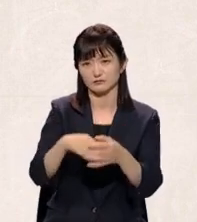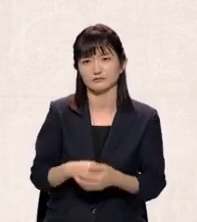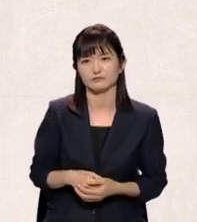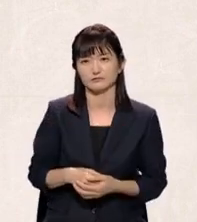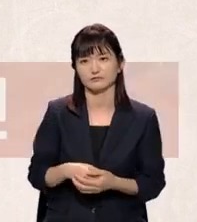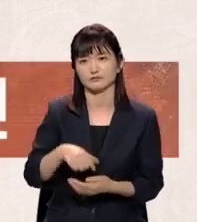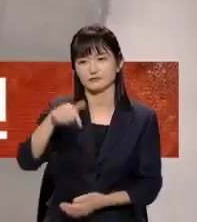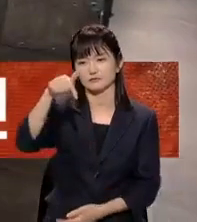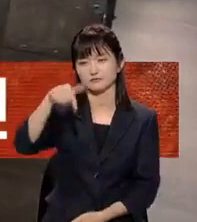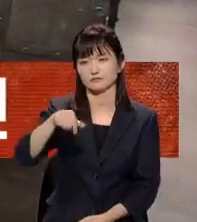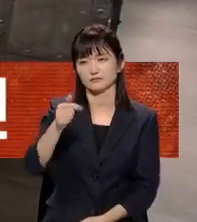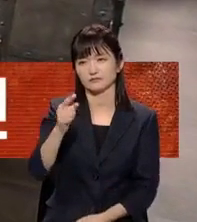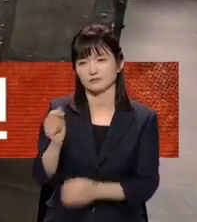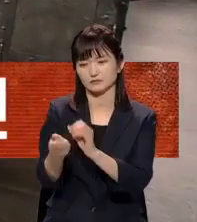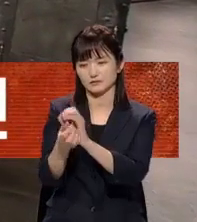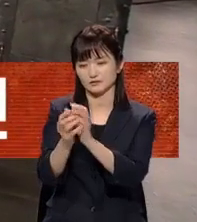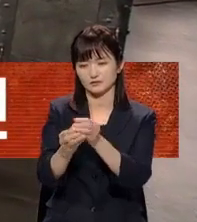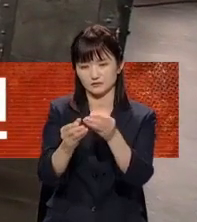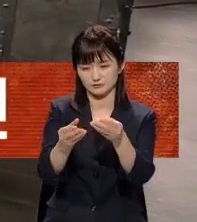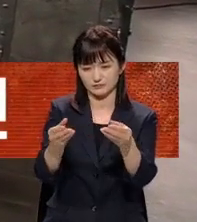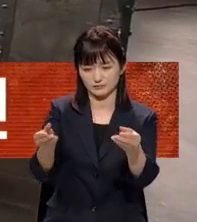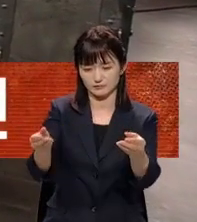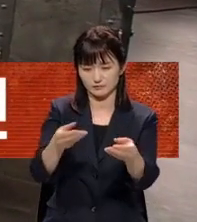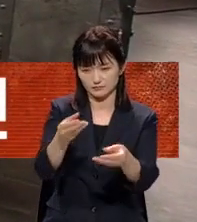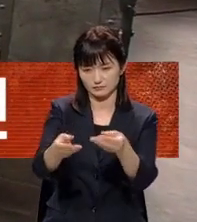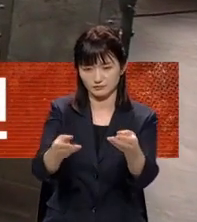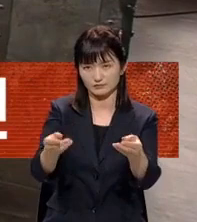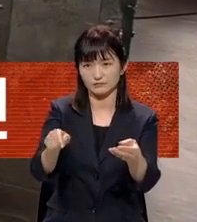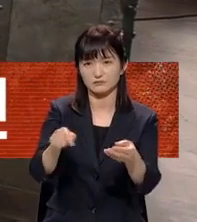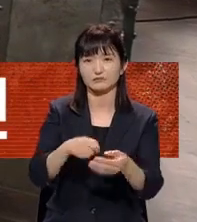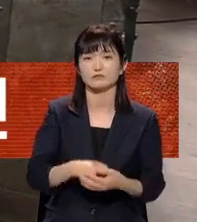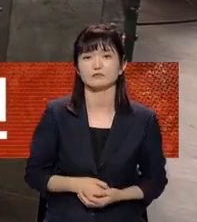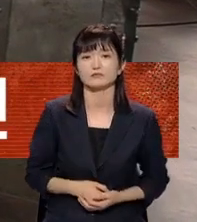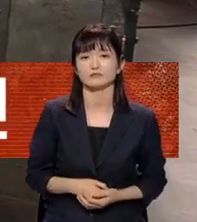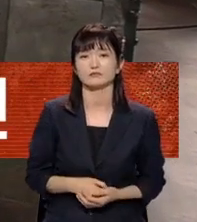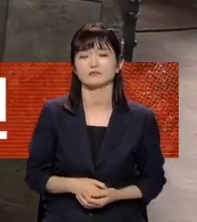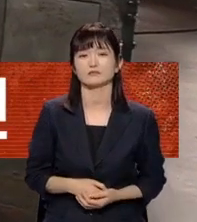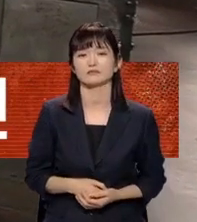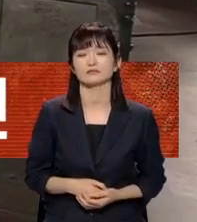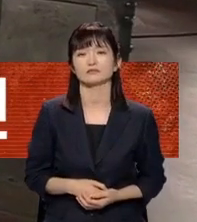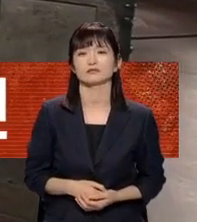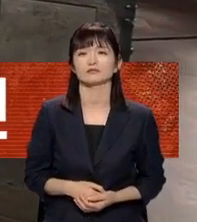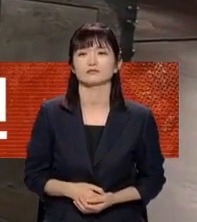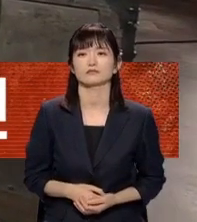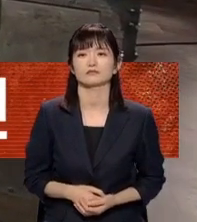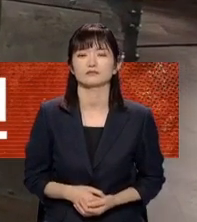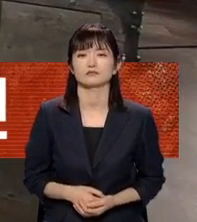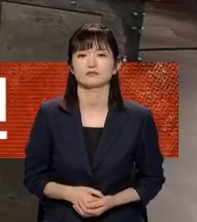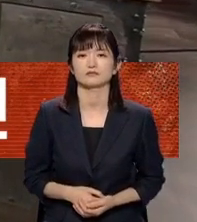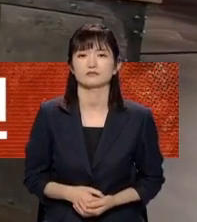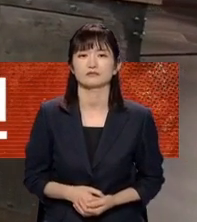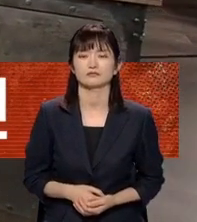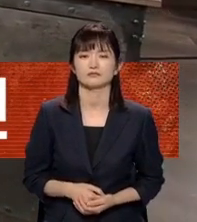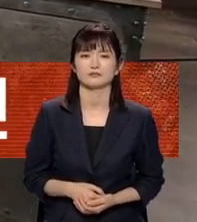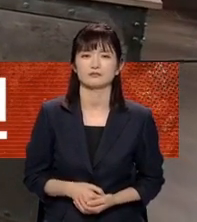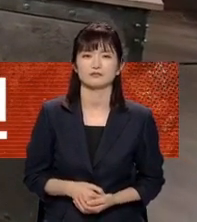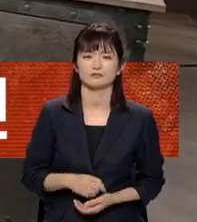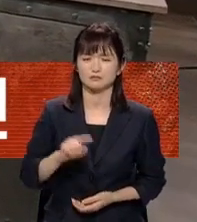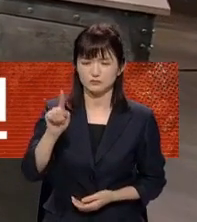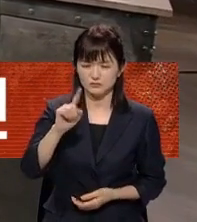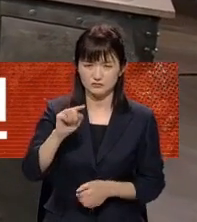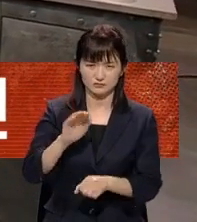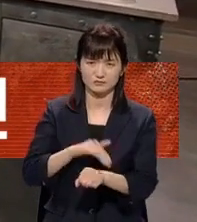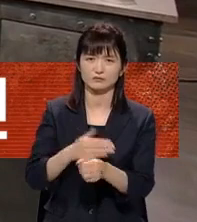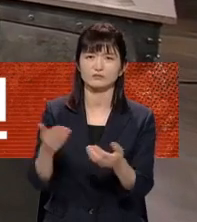국화꽃이 놓이고 그러고 있잖아요 자 그런데 정말 그 와중에 정말 천인 공유할 짓을 한